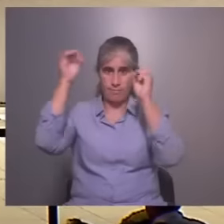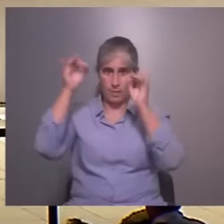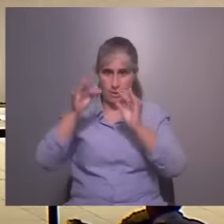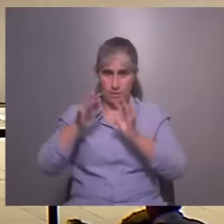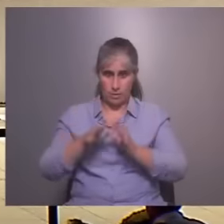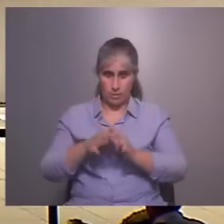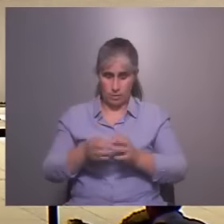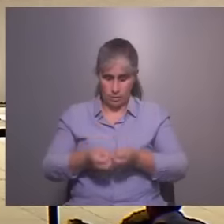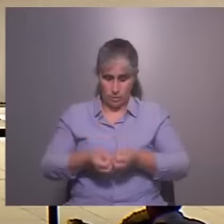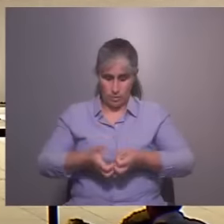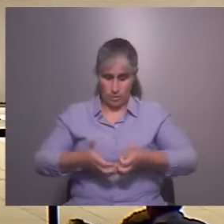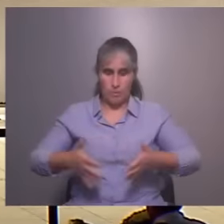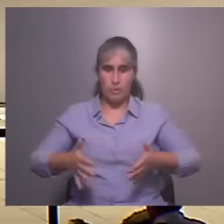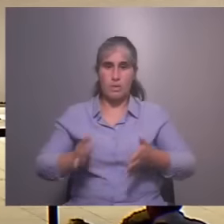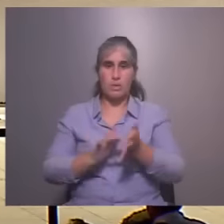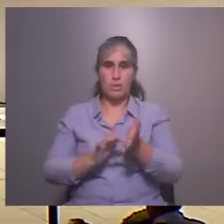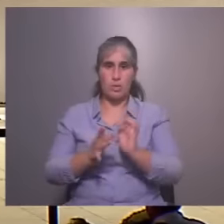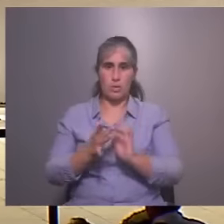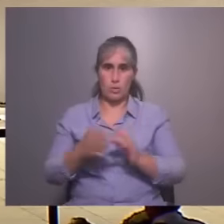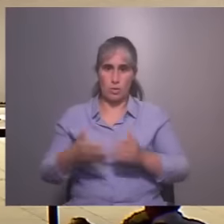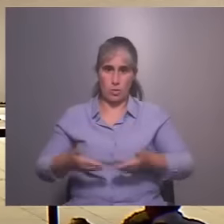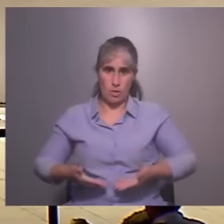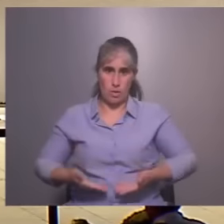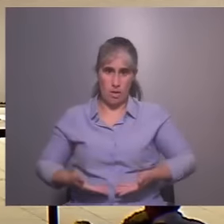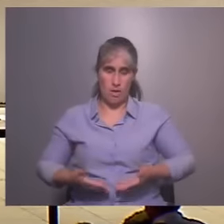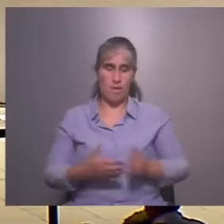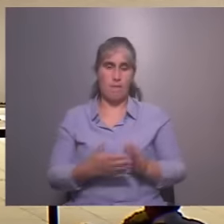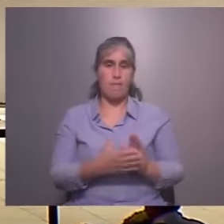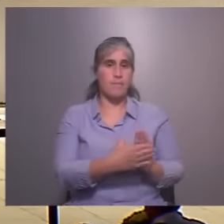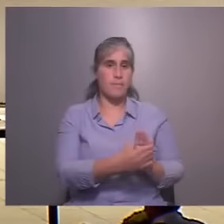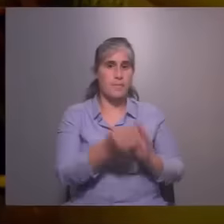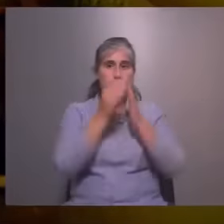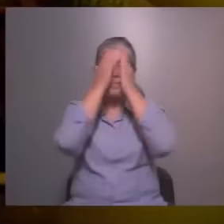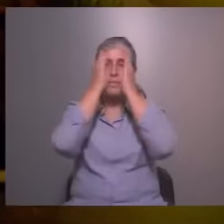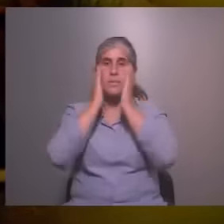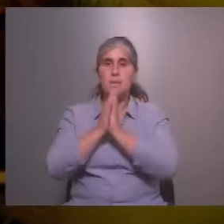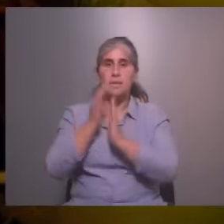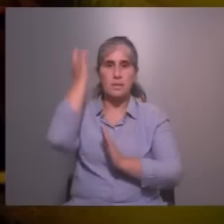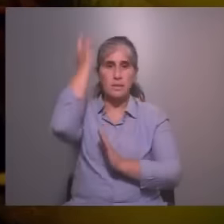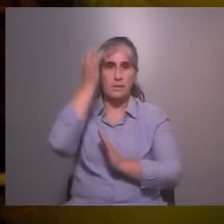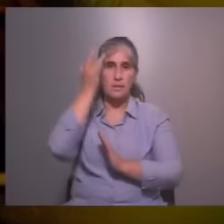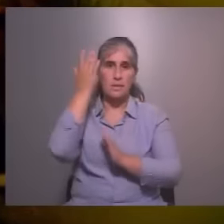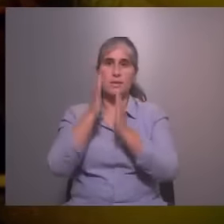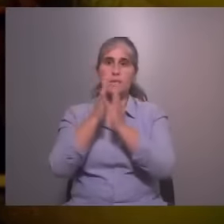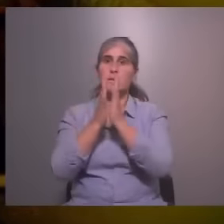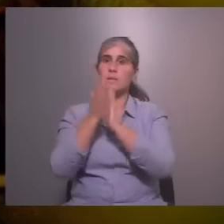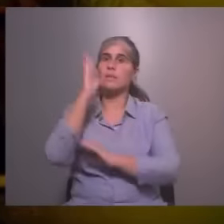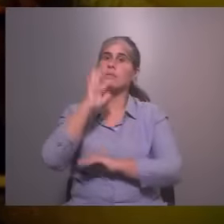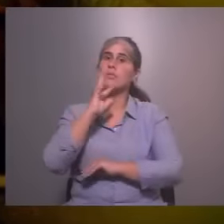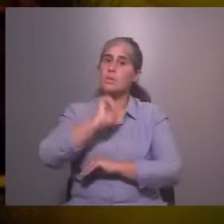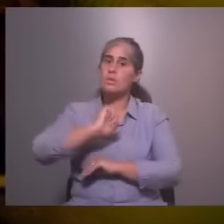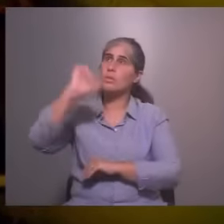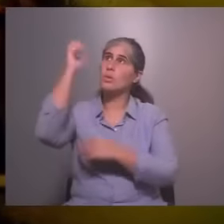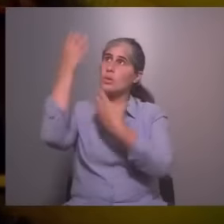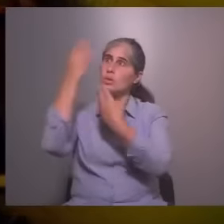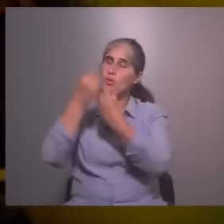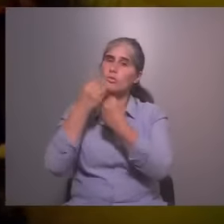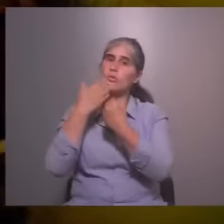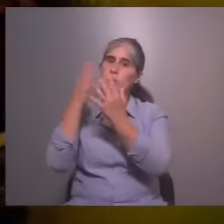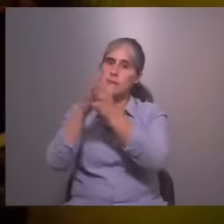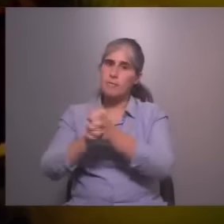Gnade, der Herr ist mit dir. Du bist gebenedeit unter den Frauen, und gebenedeit ist die Frucht